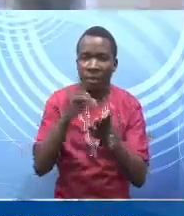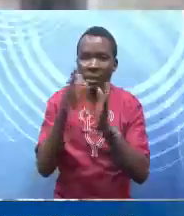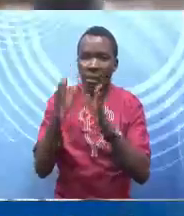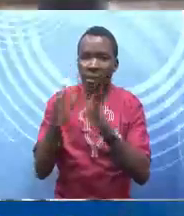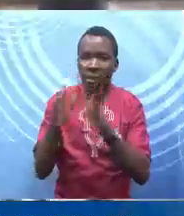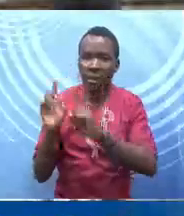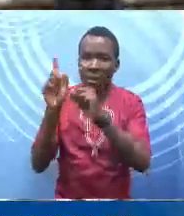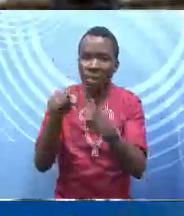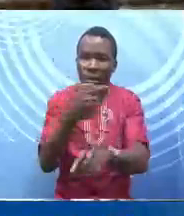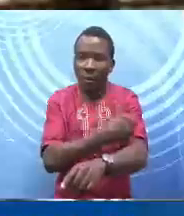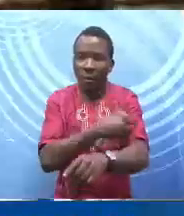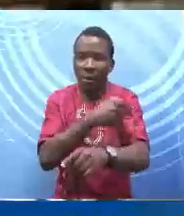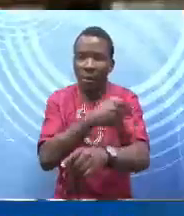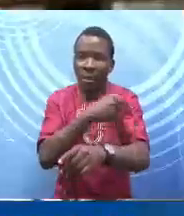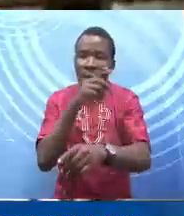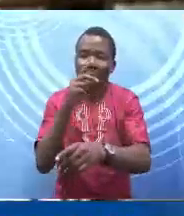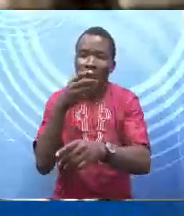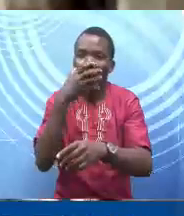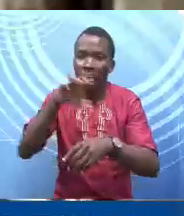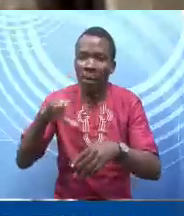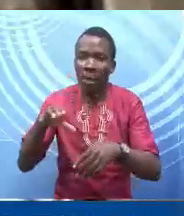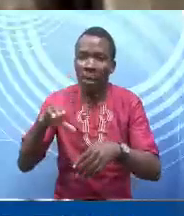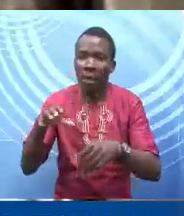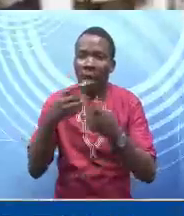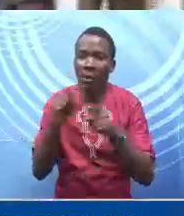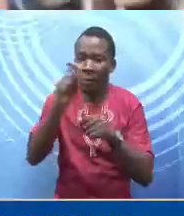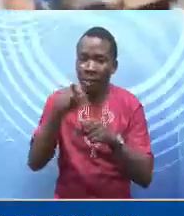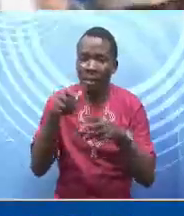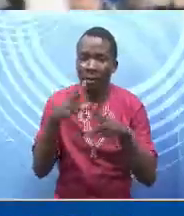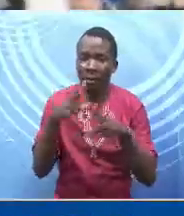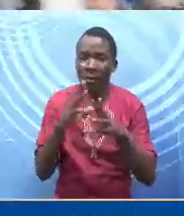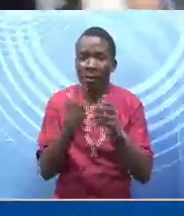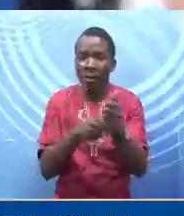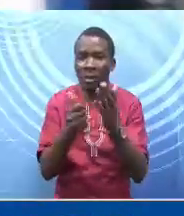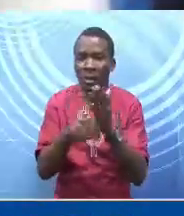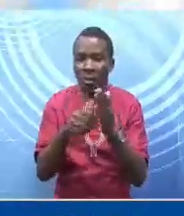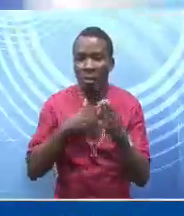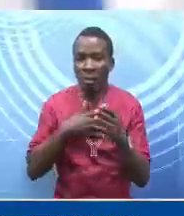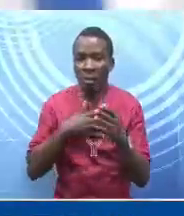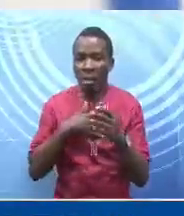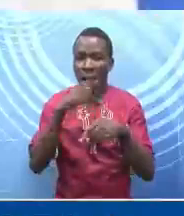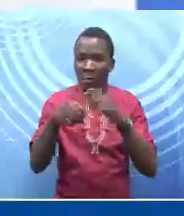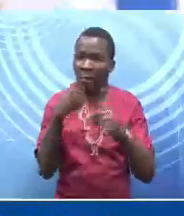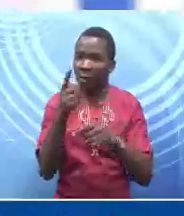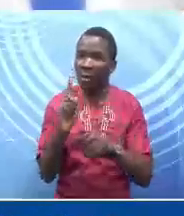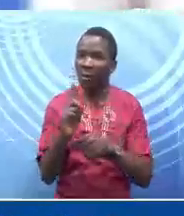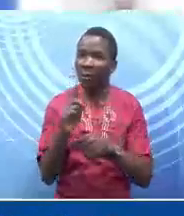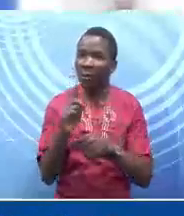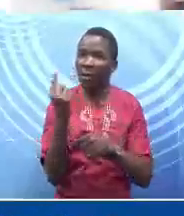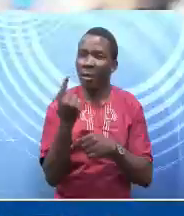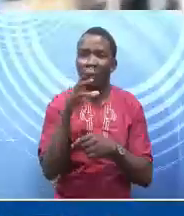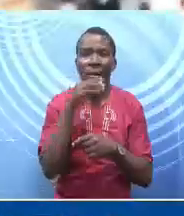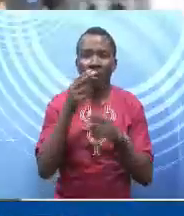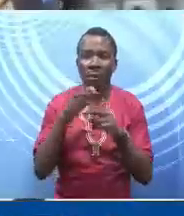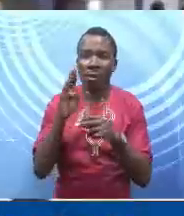ivuje ikabwayi ariko nimwereke izisiyo yo kugira ngo ikirego cyanjye kinakurika. Akomeza avuga ko ngatari wenyine ngo kuko uyu mugabo witwa Bizuru ngo